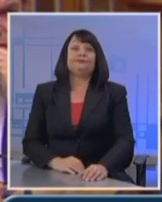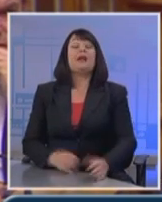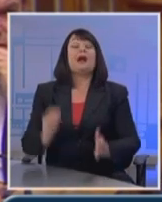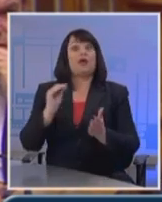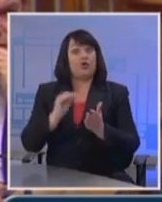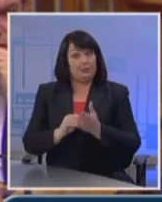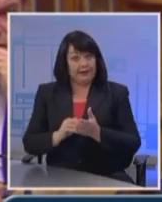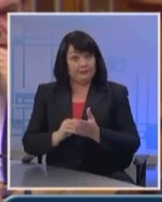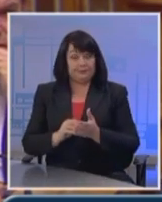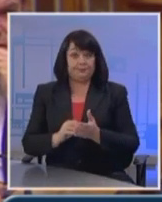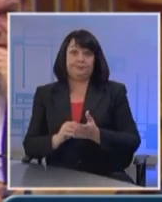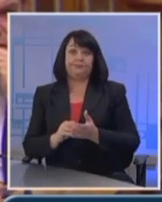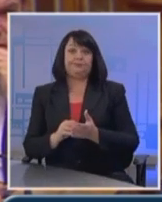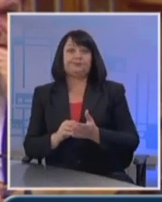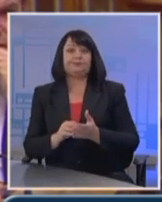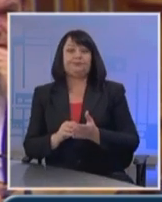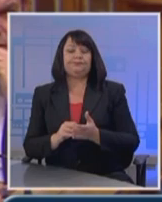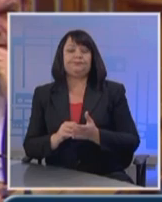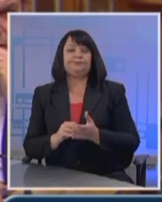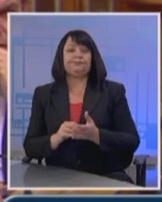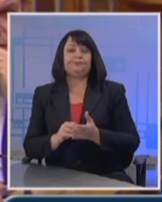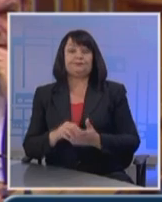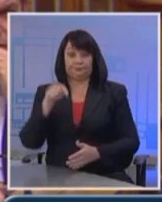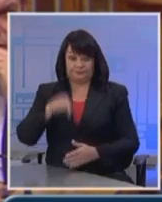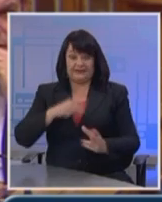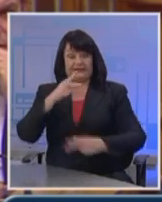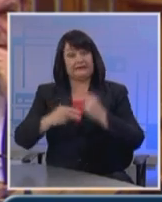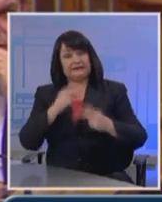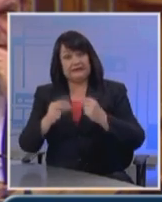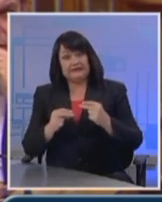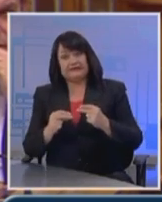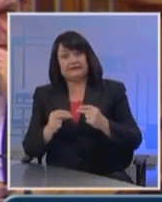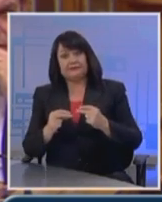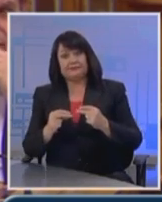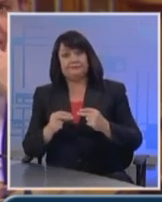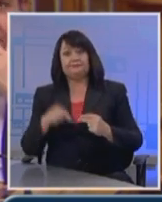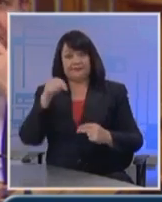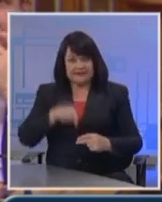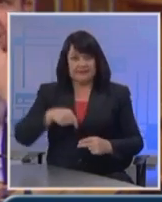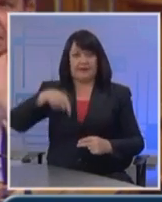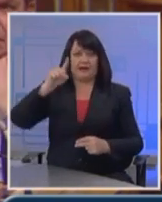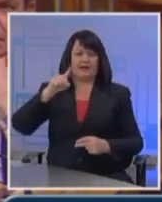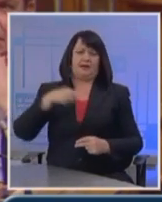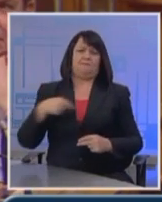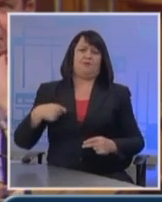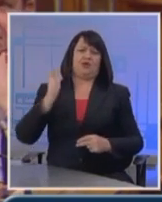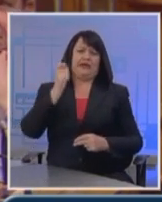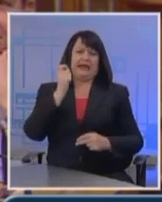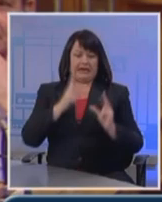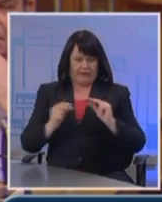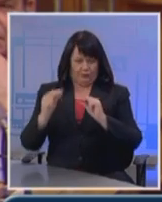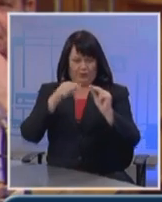Επίσης, κυρίες και κύριοι συνάδελφοι, σε αυτή τη συνεδρίαση, στην πρώη ημερεσίας διάταξη, συζήτηση στη